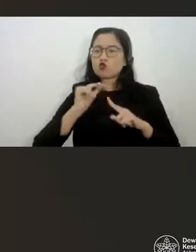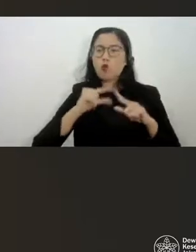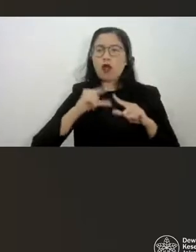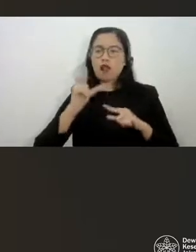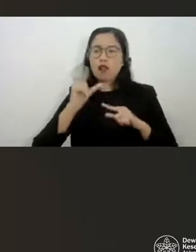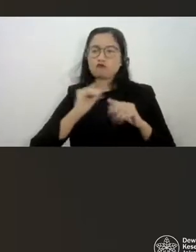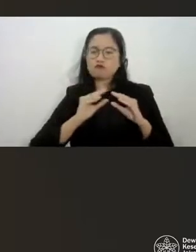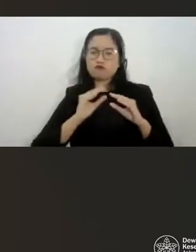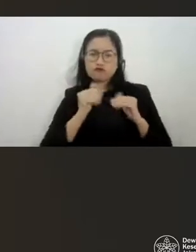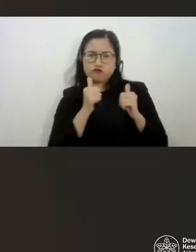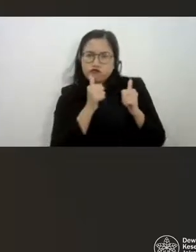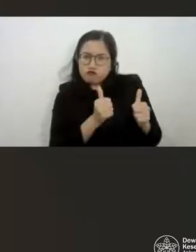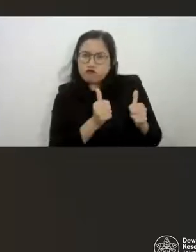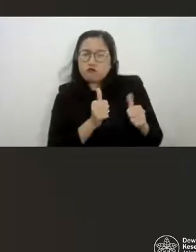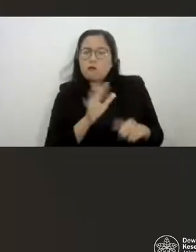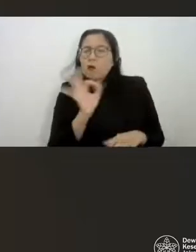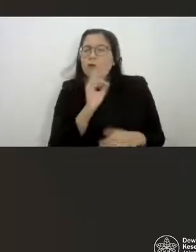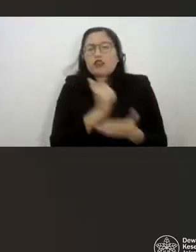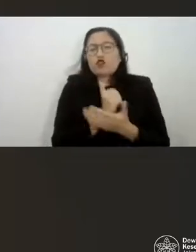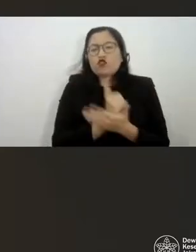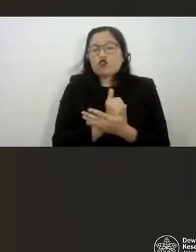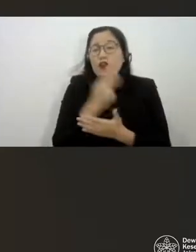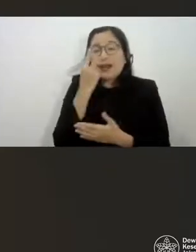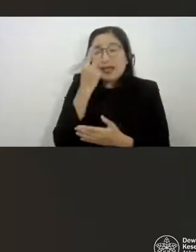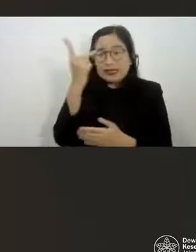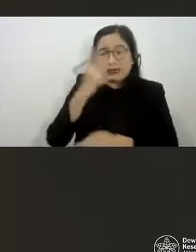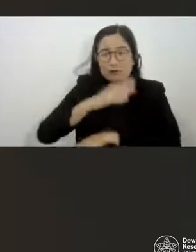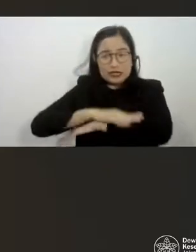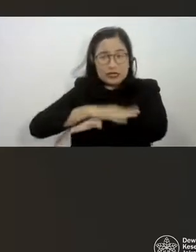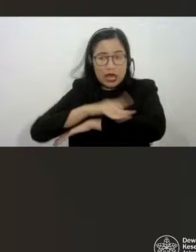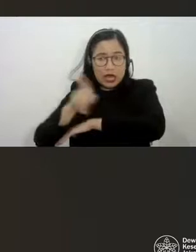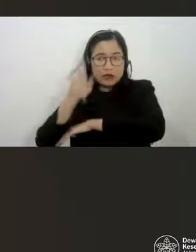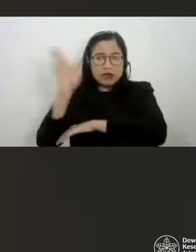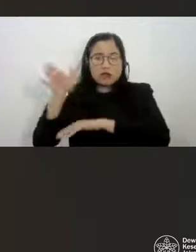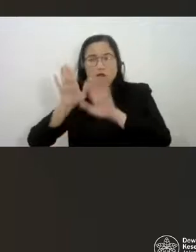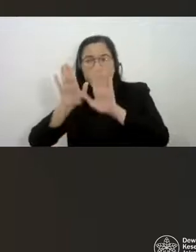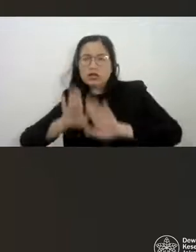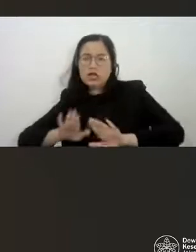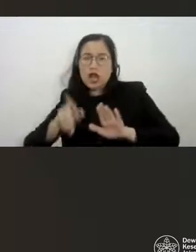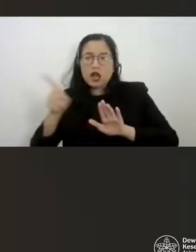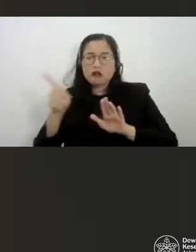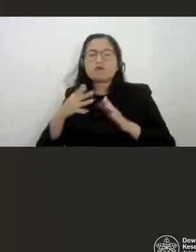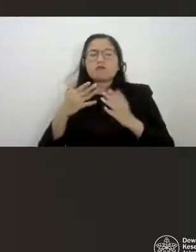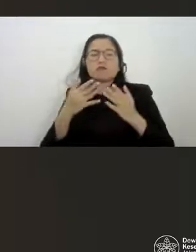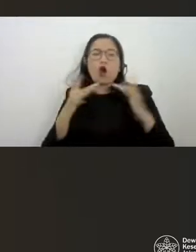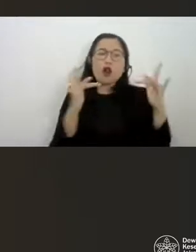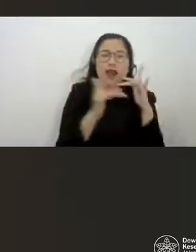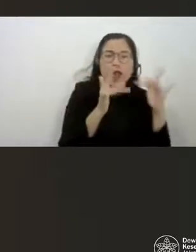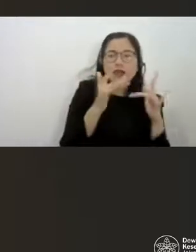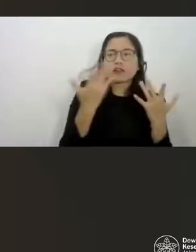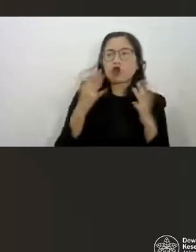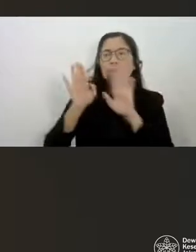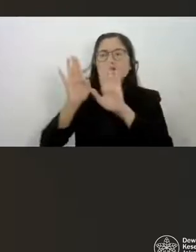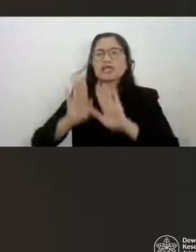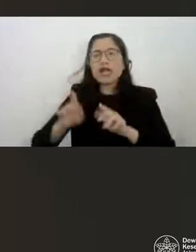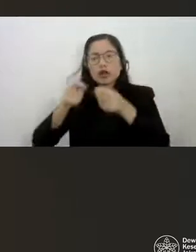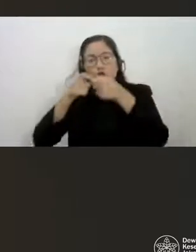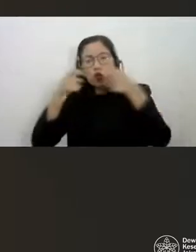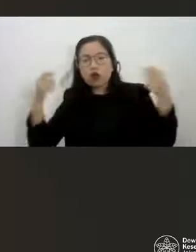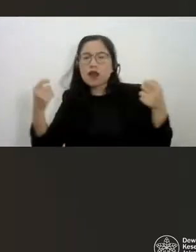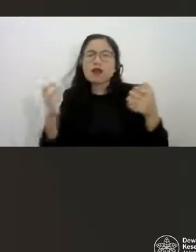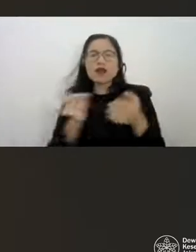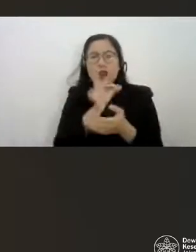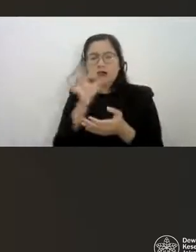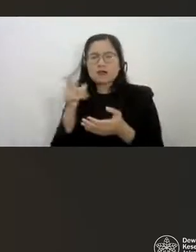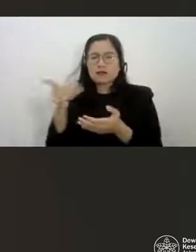saja berita-berita utama yang berseliweran di media, baik cetak maupun online, tak pernah sepi dari kasus-kasus